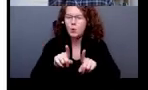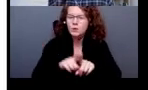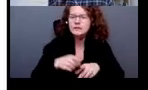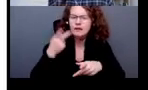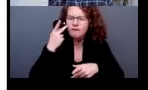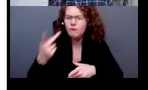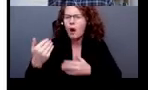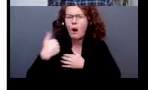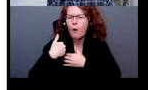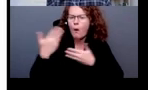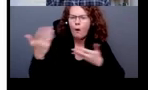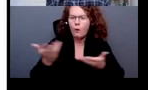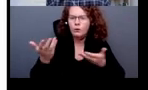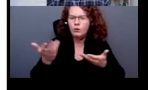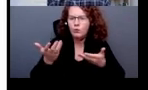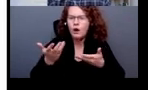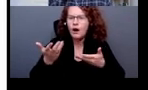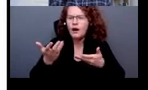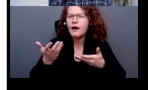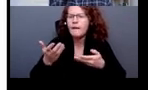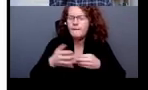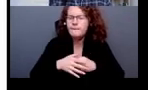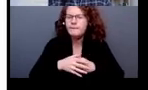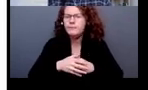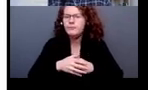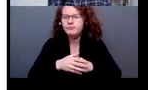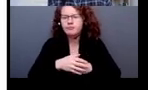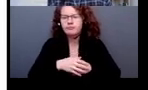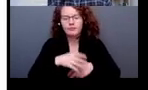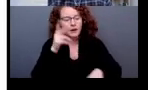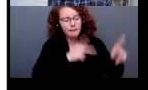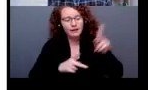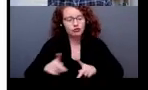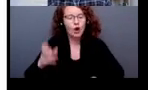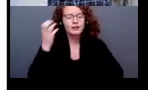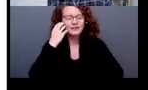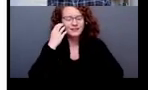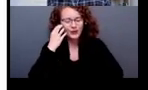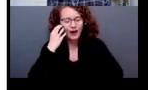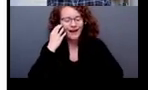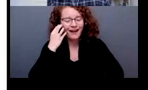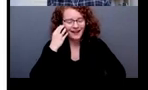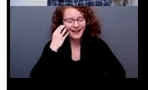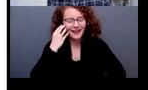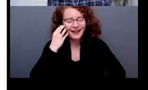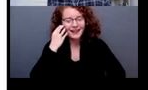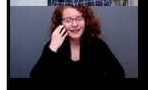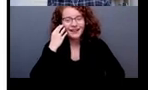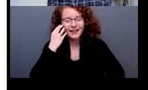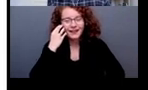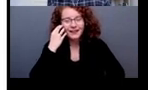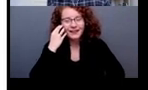d'une construction chez les gens qui ont des smartphones, hein, on dit en anglais media literacy ou